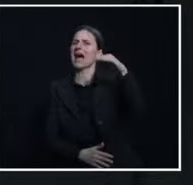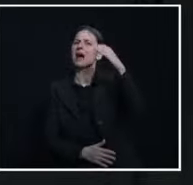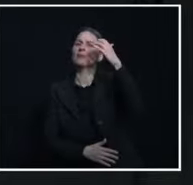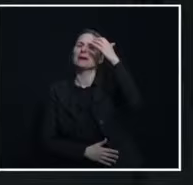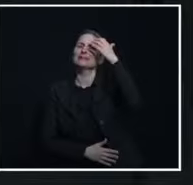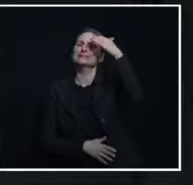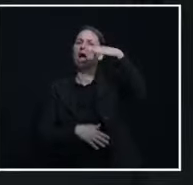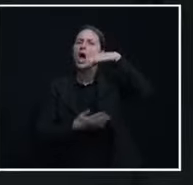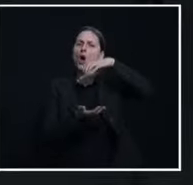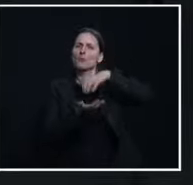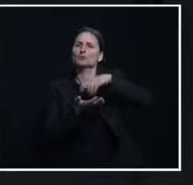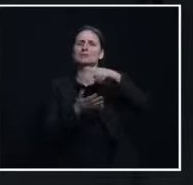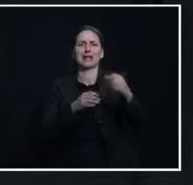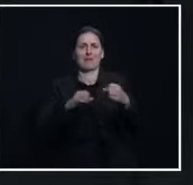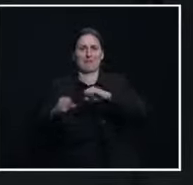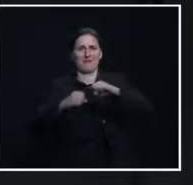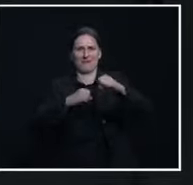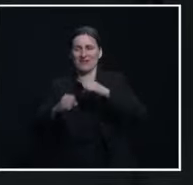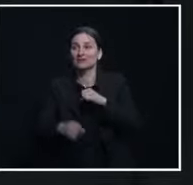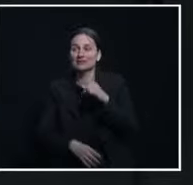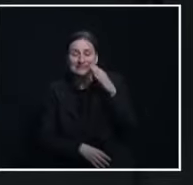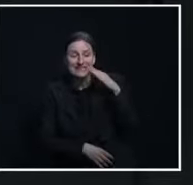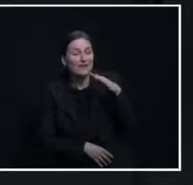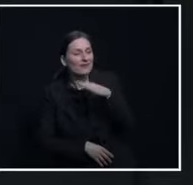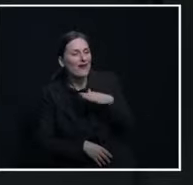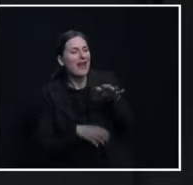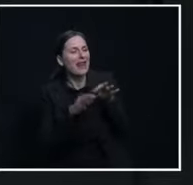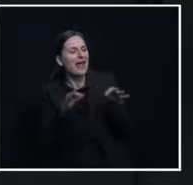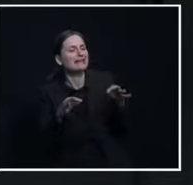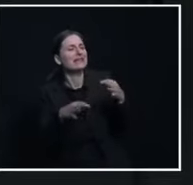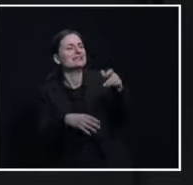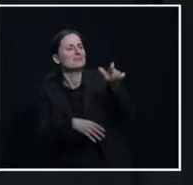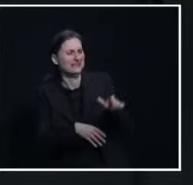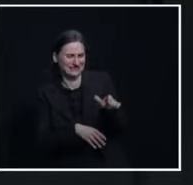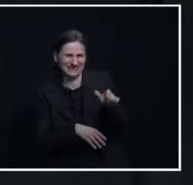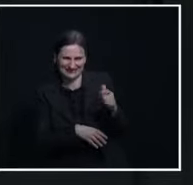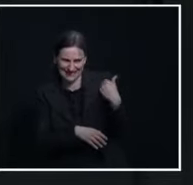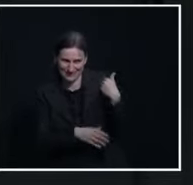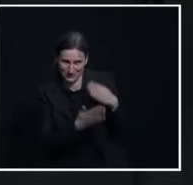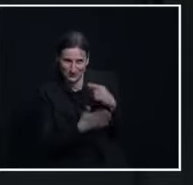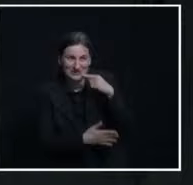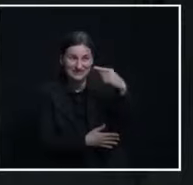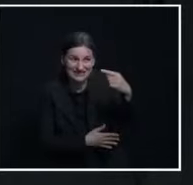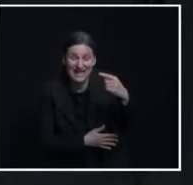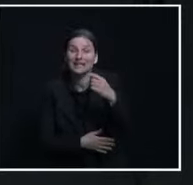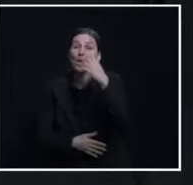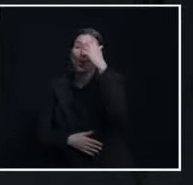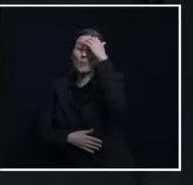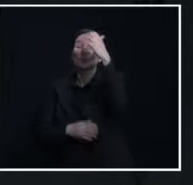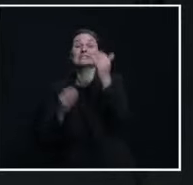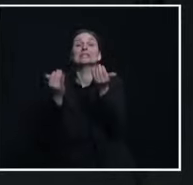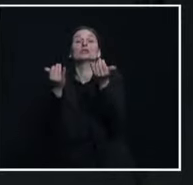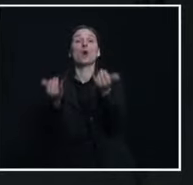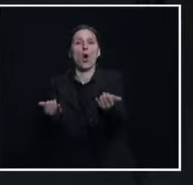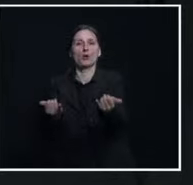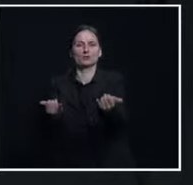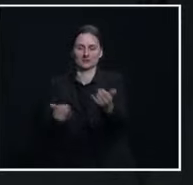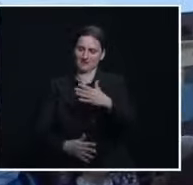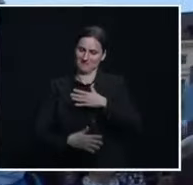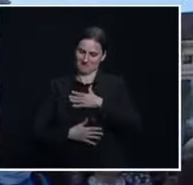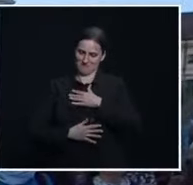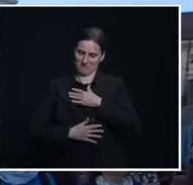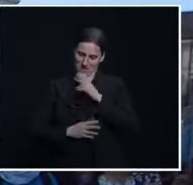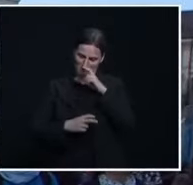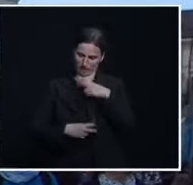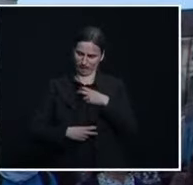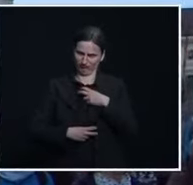der Bewegung. Sehr geehrte Frau Landtagspräsidentin, Sie haben es bereits gesagt. Das München von heute ist in meinen Augen